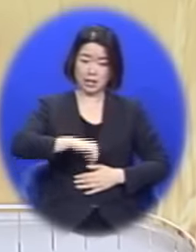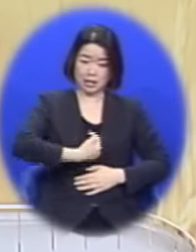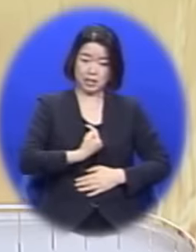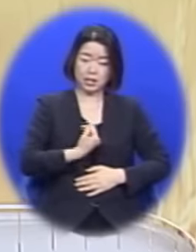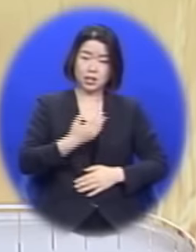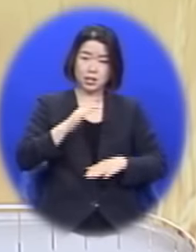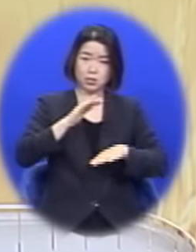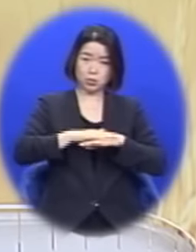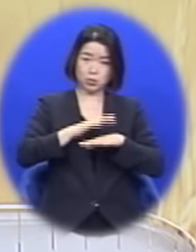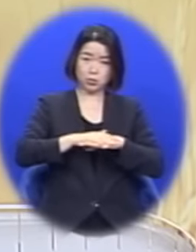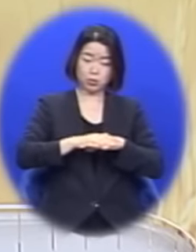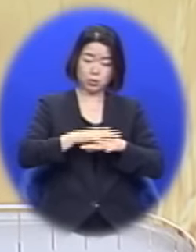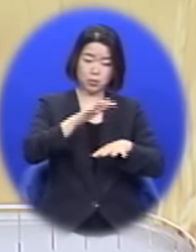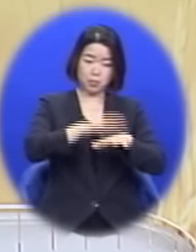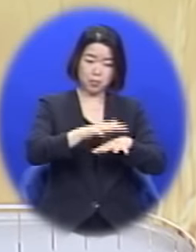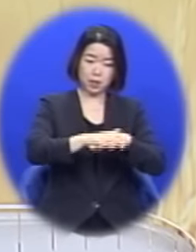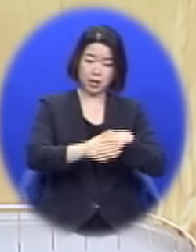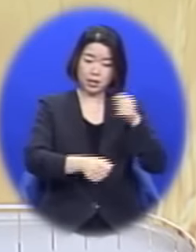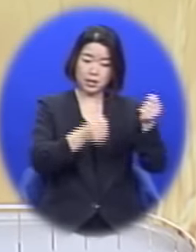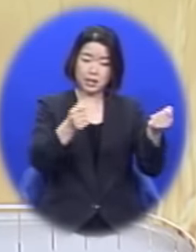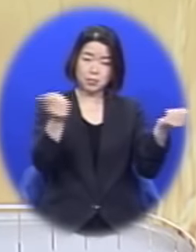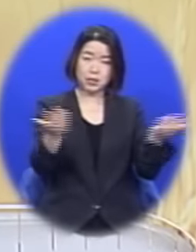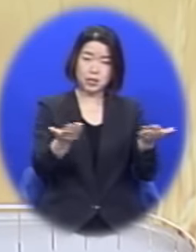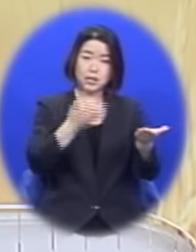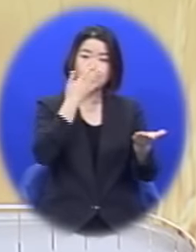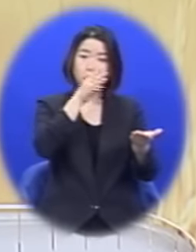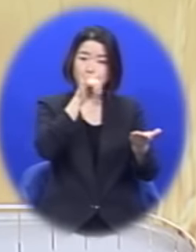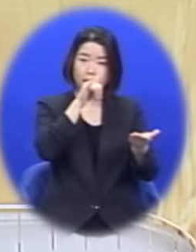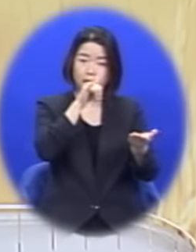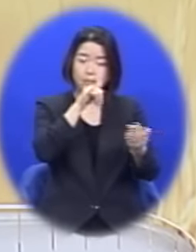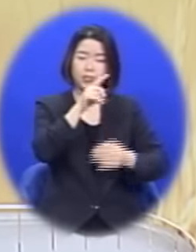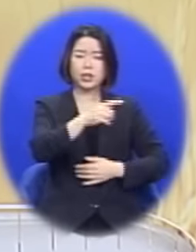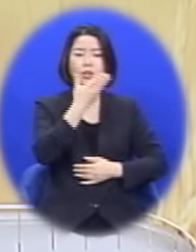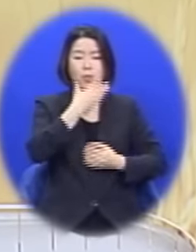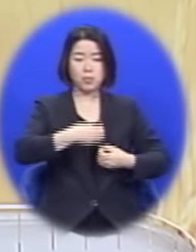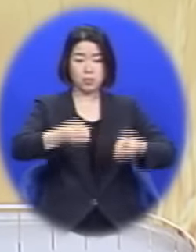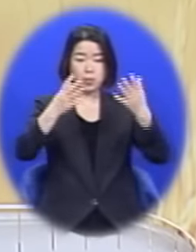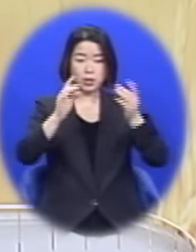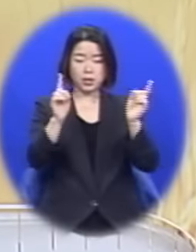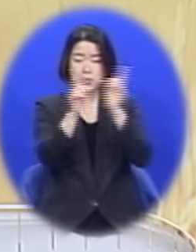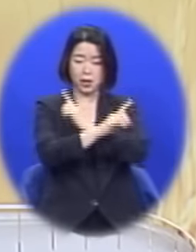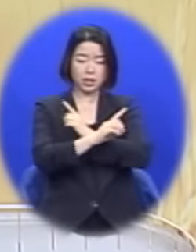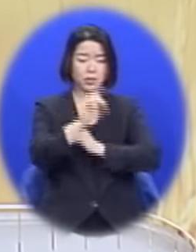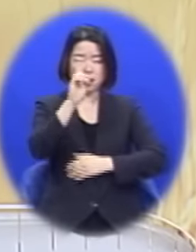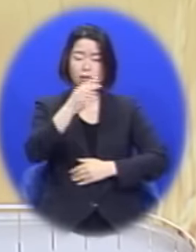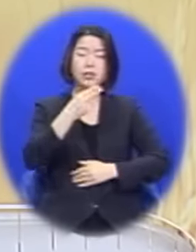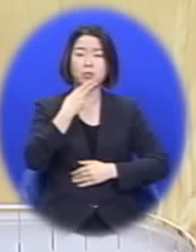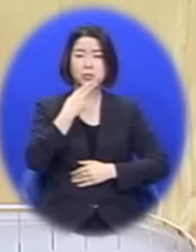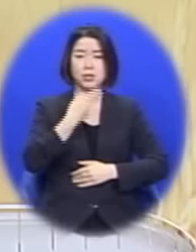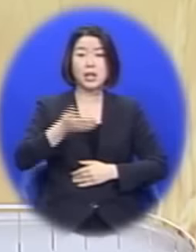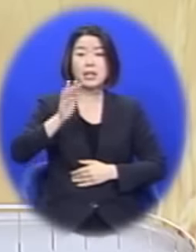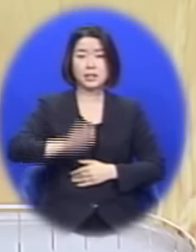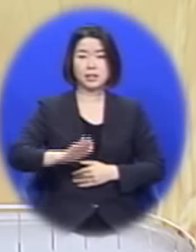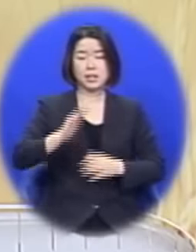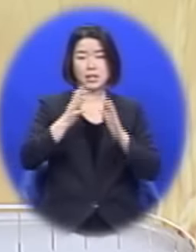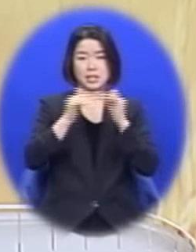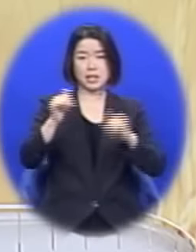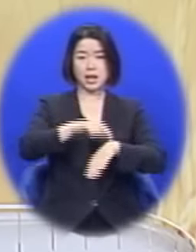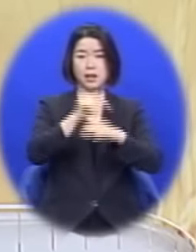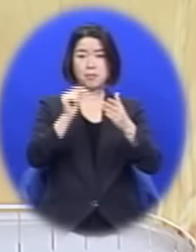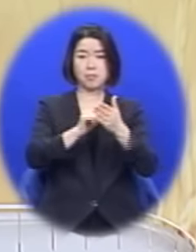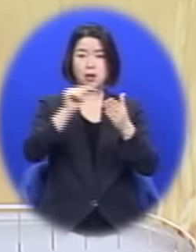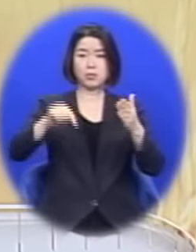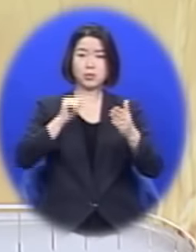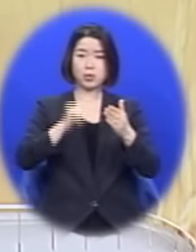농사 지을 수 있어요. 이 축복이 변한 거 하나도 없어요. 그런데 사람들의 마음에는 벌써